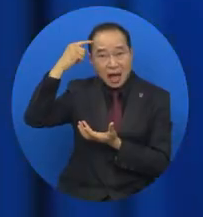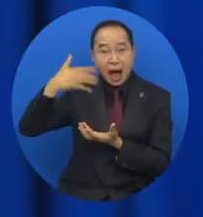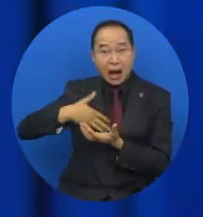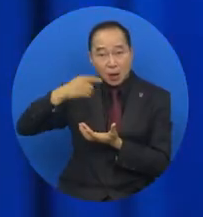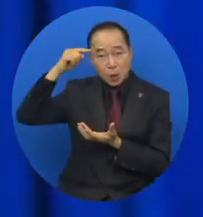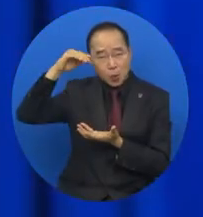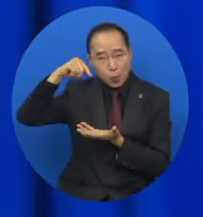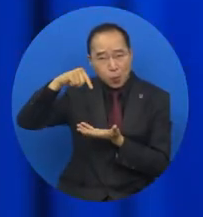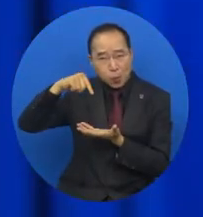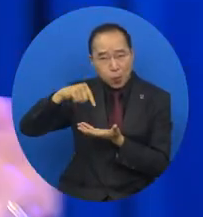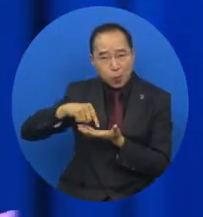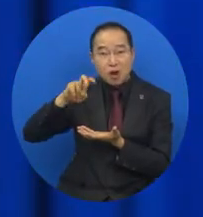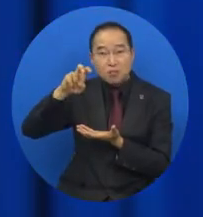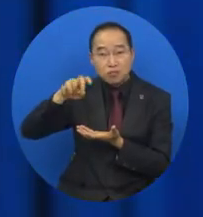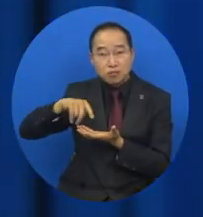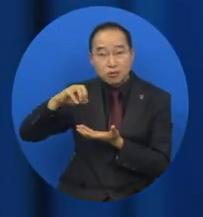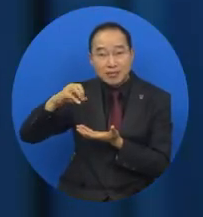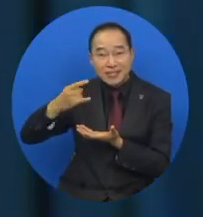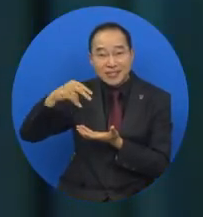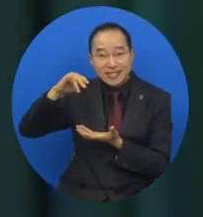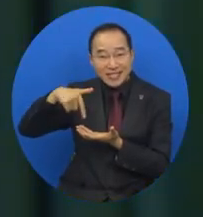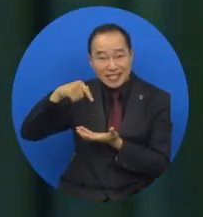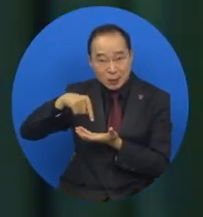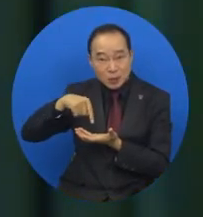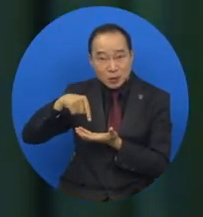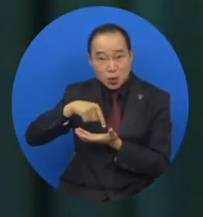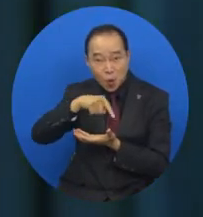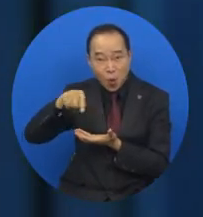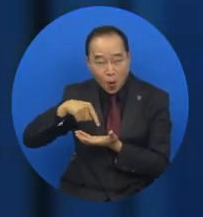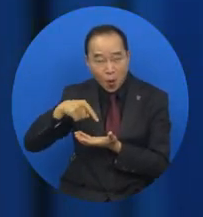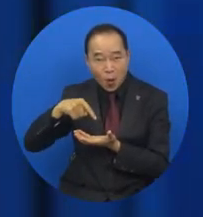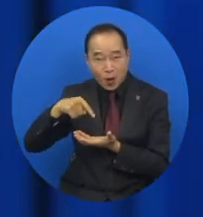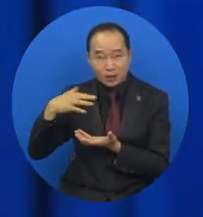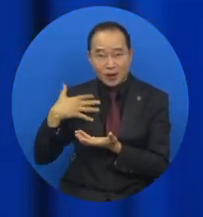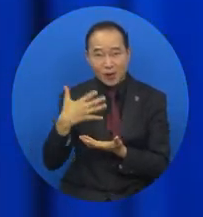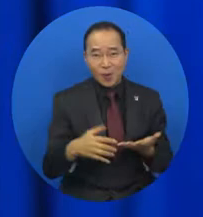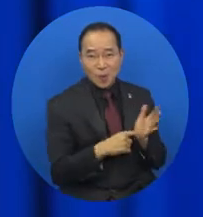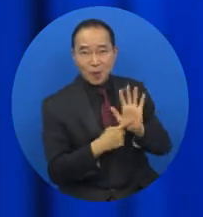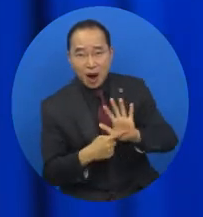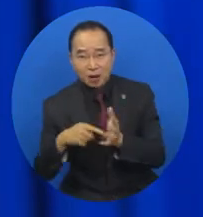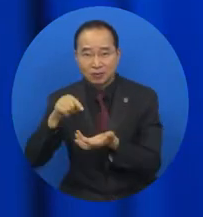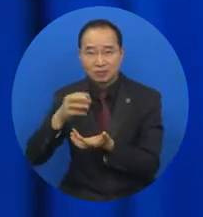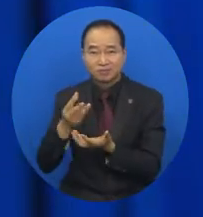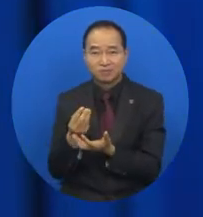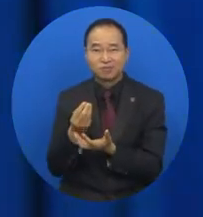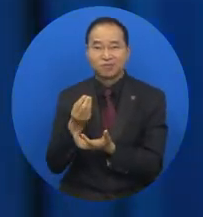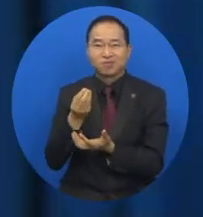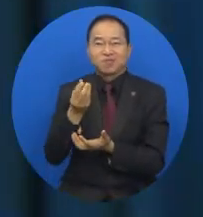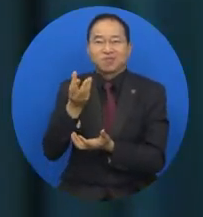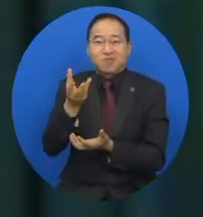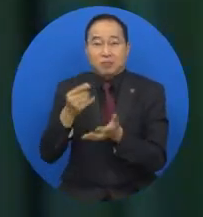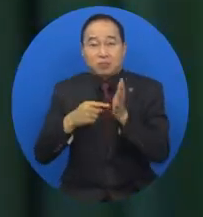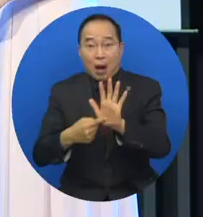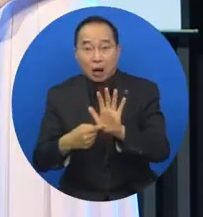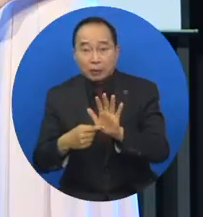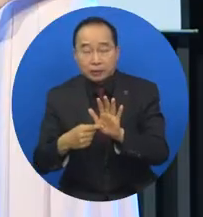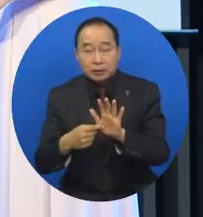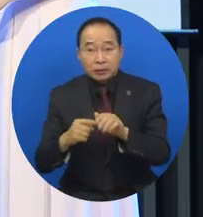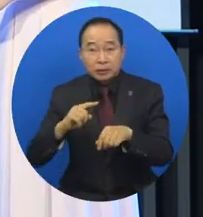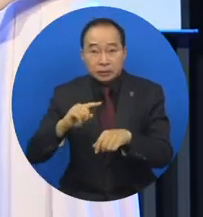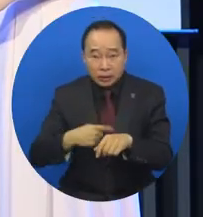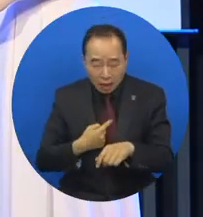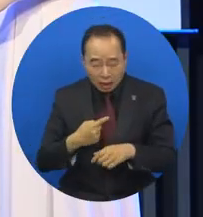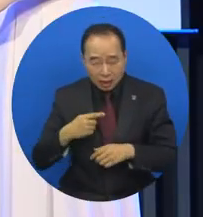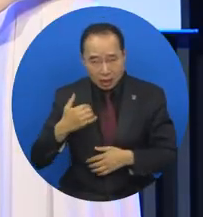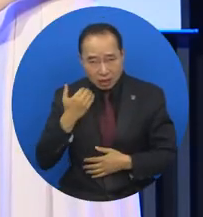있는 무의식을 예술을 도구로 해서 의식으로 떠올리는 작업들을 통해서 자아의 직면을 하게 만들고 그것이